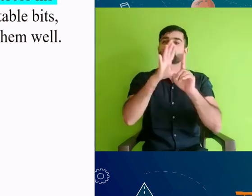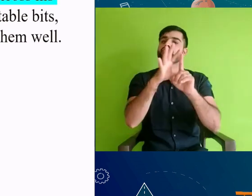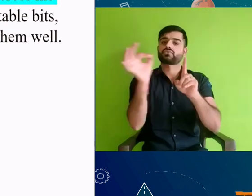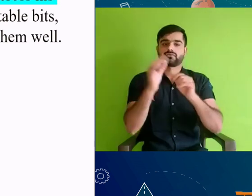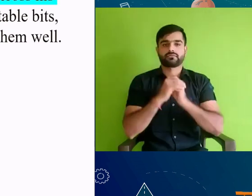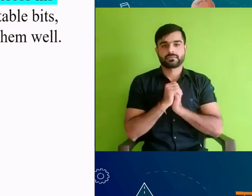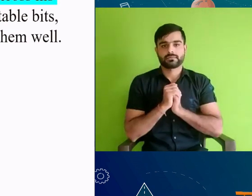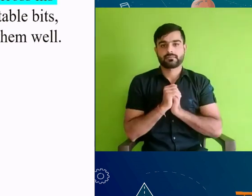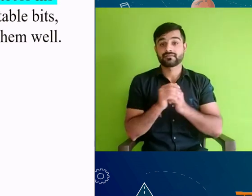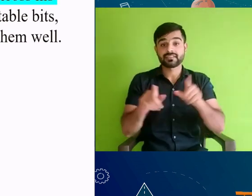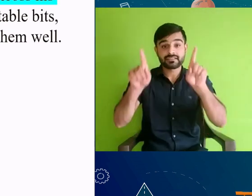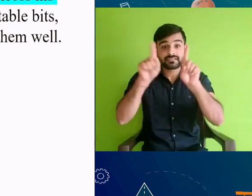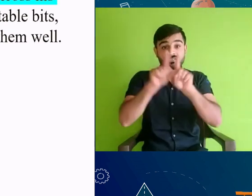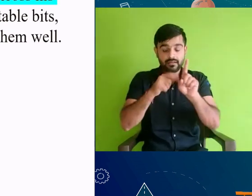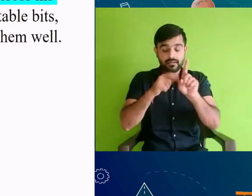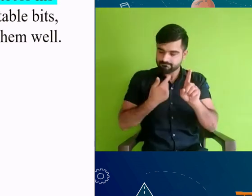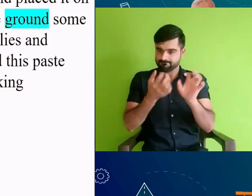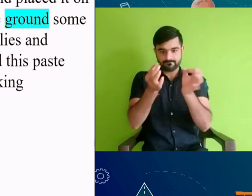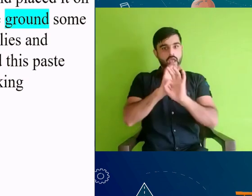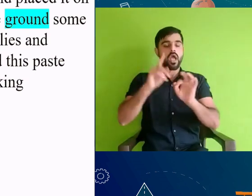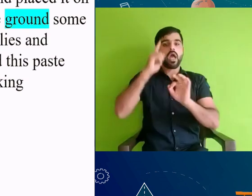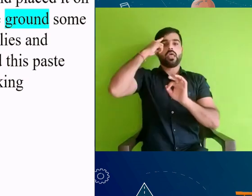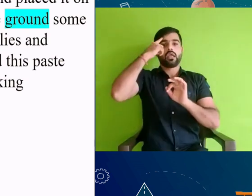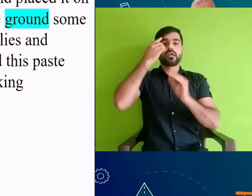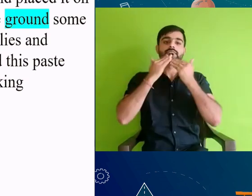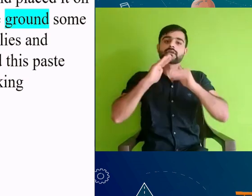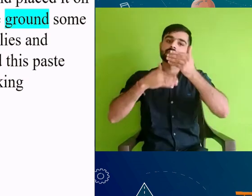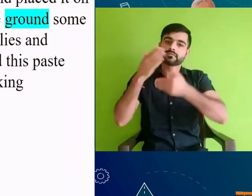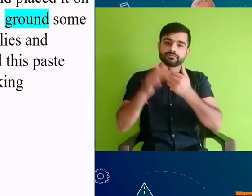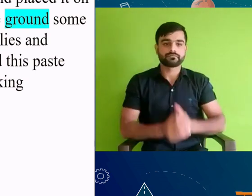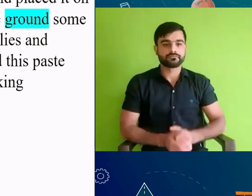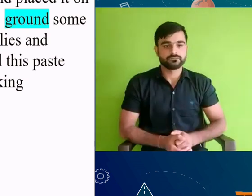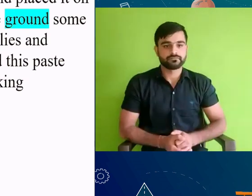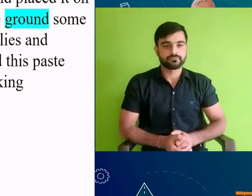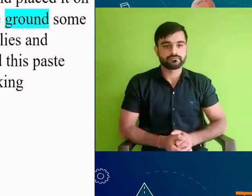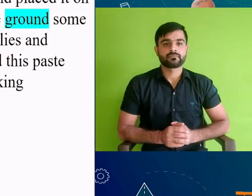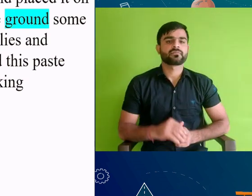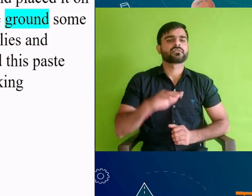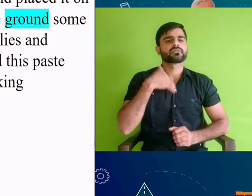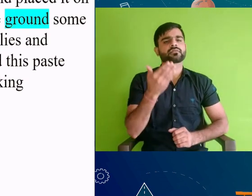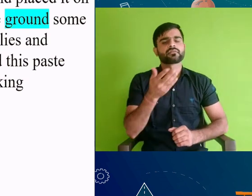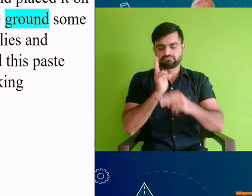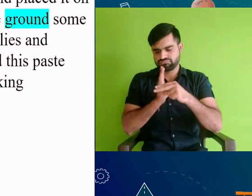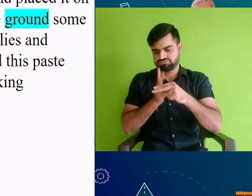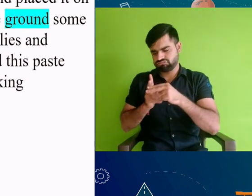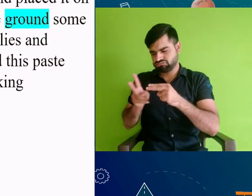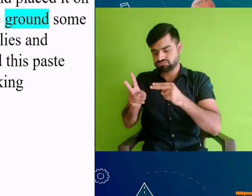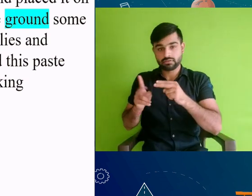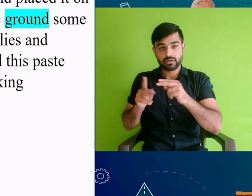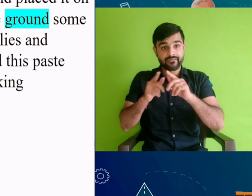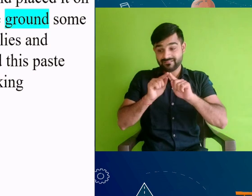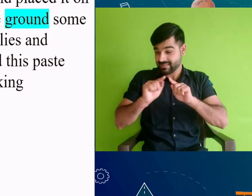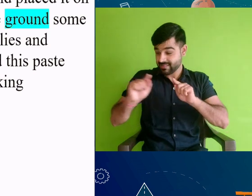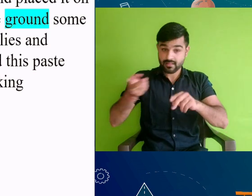से अलर्टनेस और भी बढ़ाते हैं अपने बच्चों के अंदर। Then he cut them into long strips,